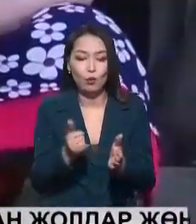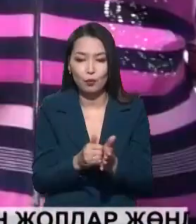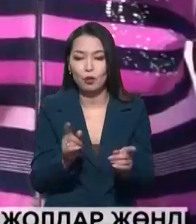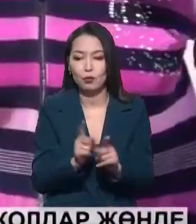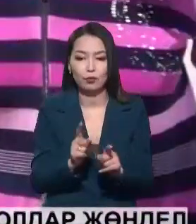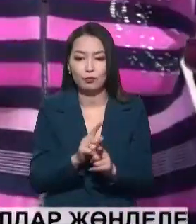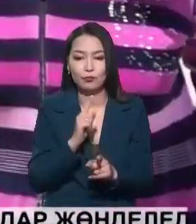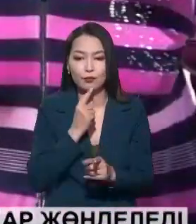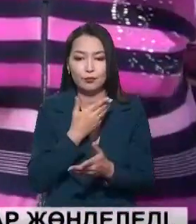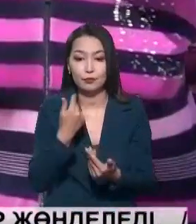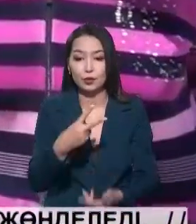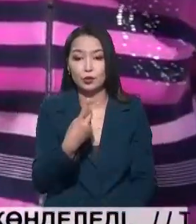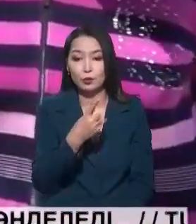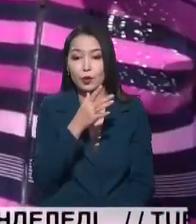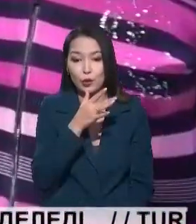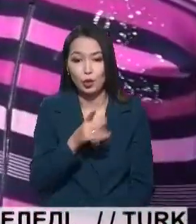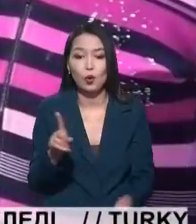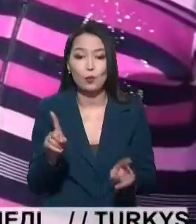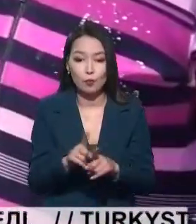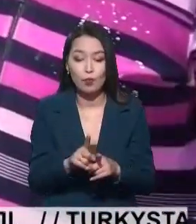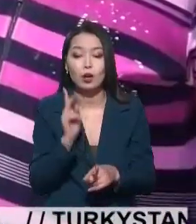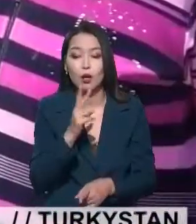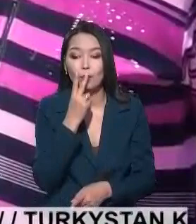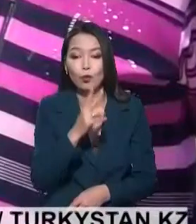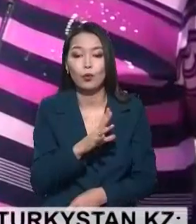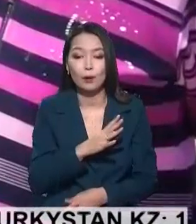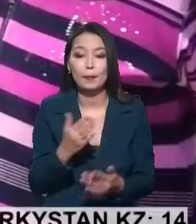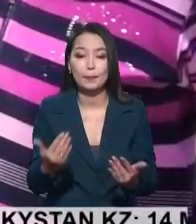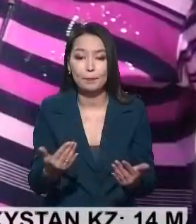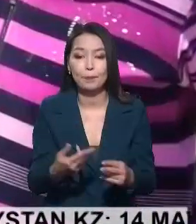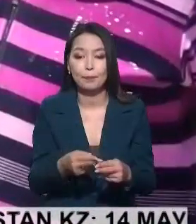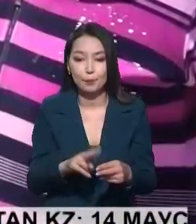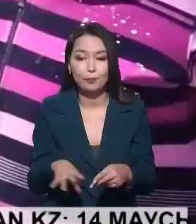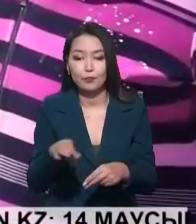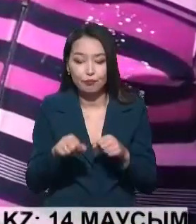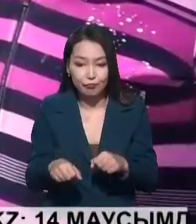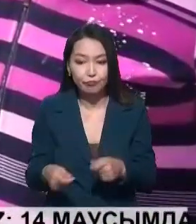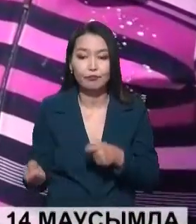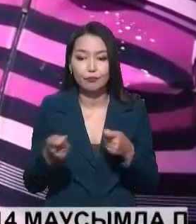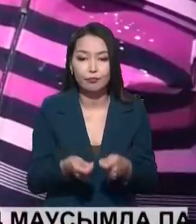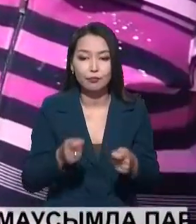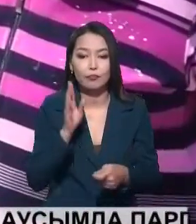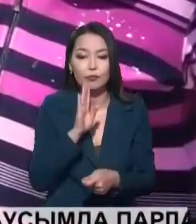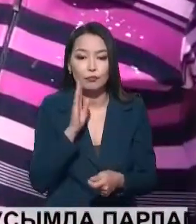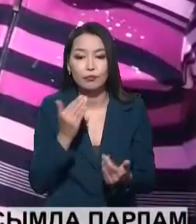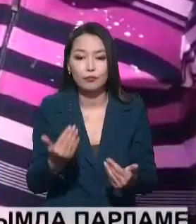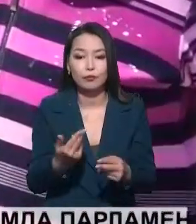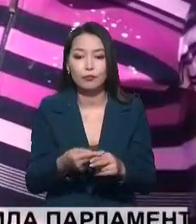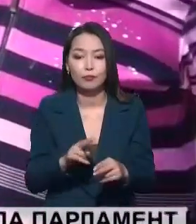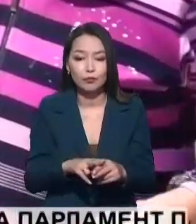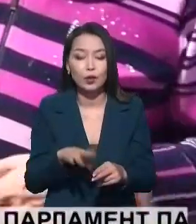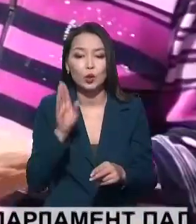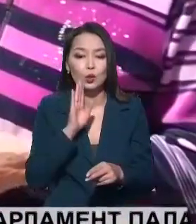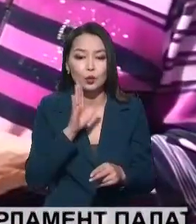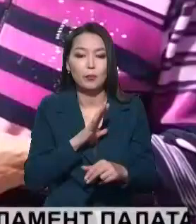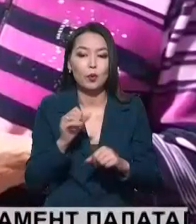қабат. 21-ші ғасырда осындай кім көріпті? Колонка качать етіп, сөйтіп су алатынын. Кейде ол кісі су тартылып та